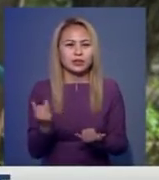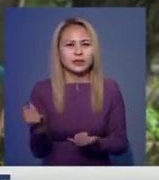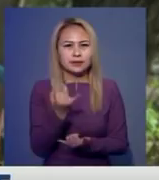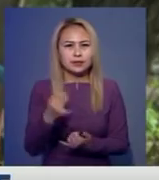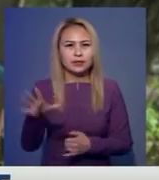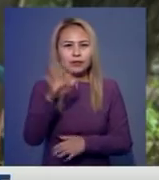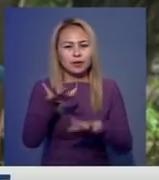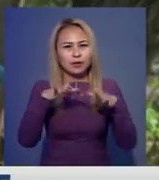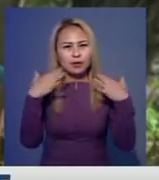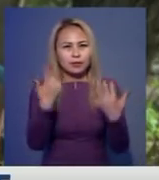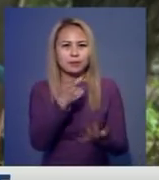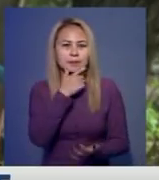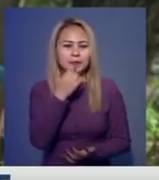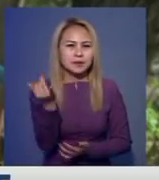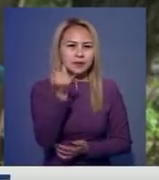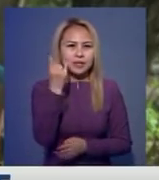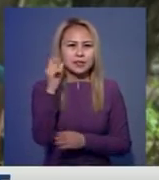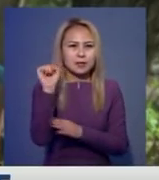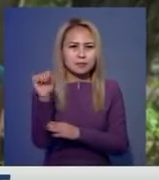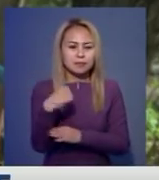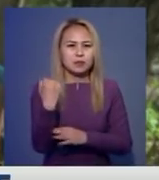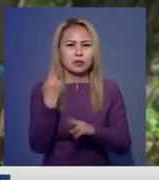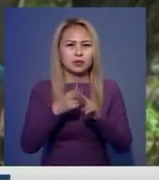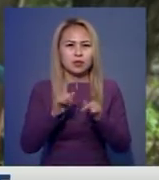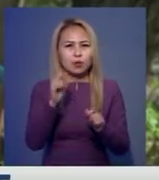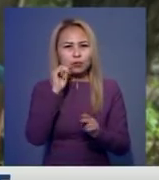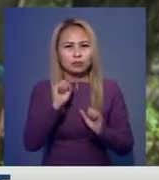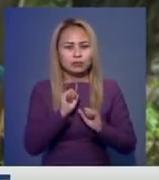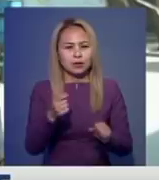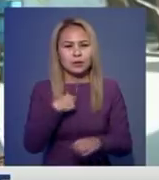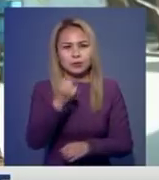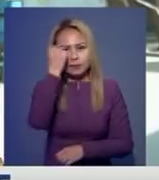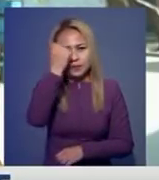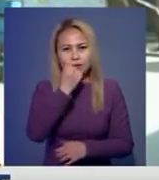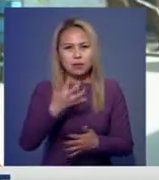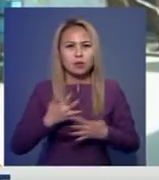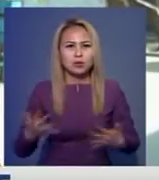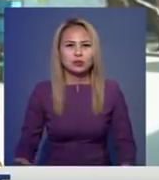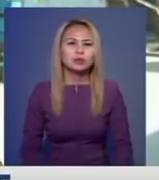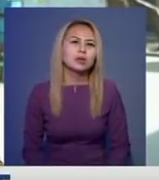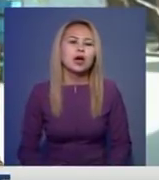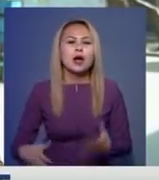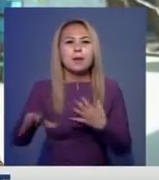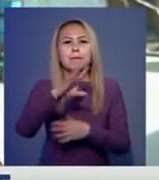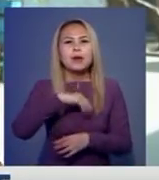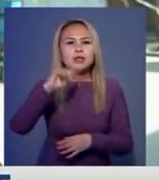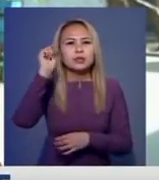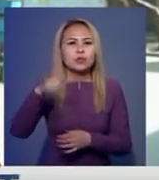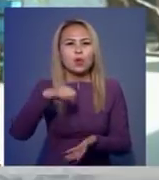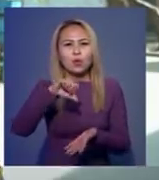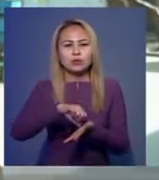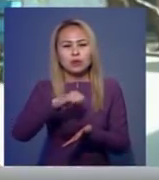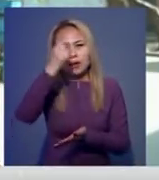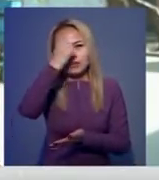аула болып тамашалап тұрмыз. Женіс үшін, соғыстағы ерліктері үшін бас иеміз. Барша соғыс ардагерлерімізге